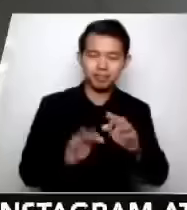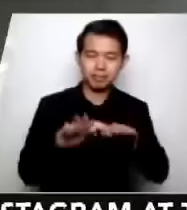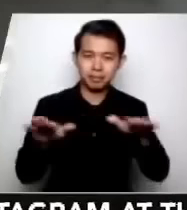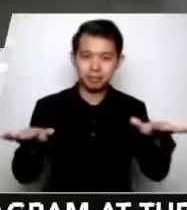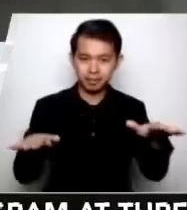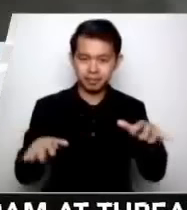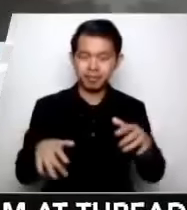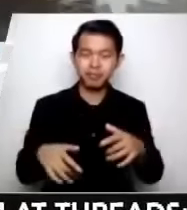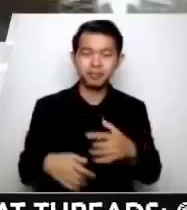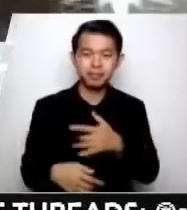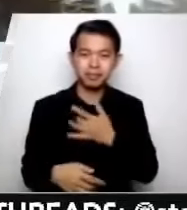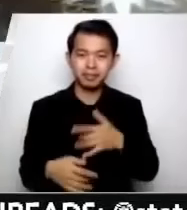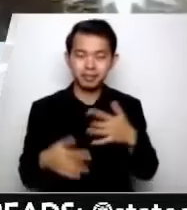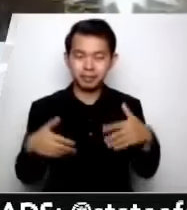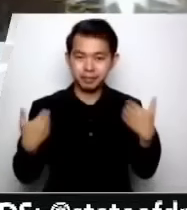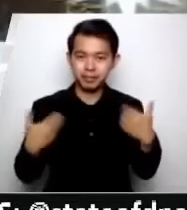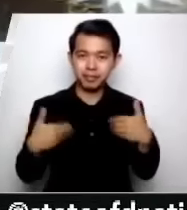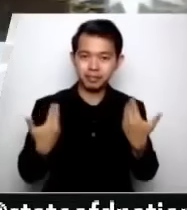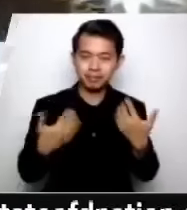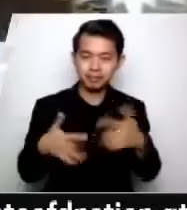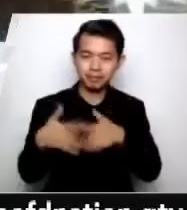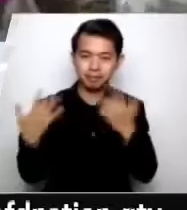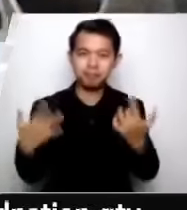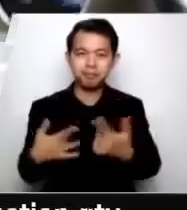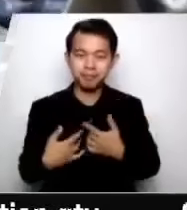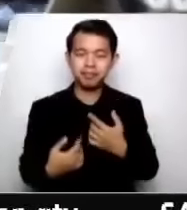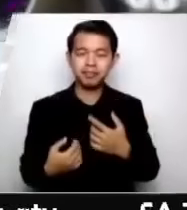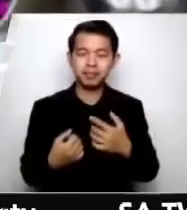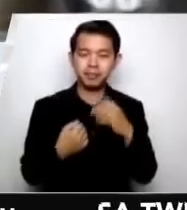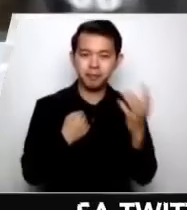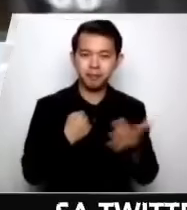Ramdam na rin ang Pasko sa Corimao, Ilocos Norte.